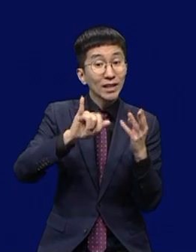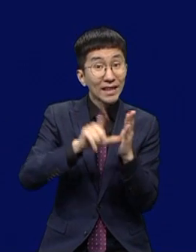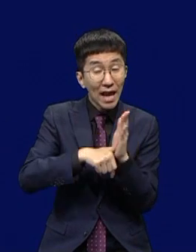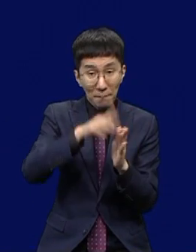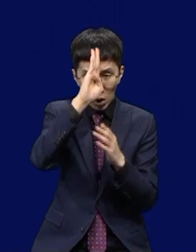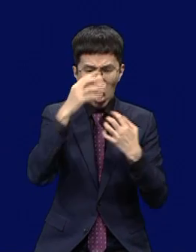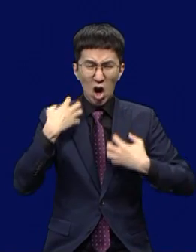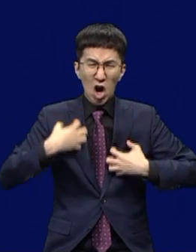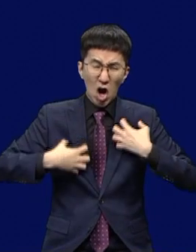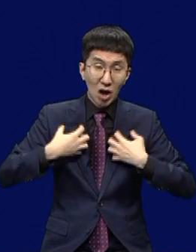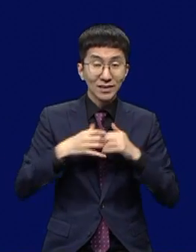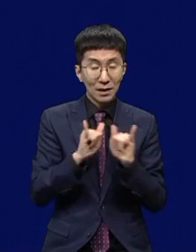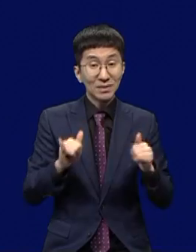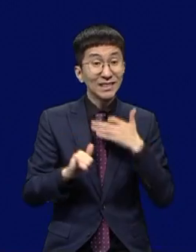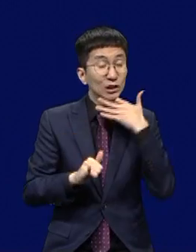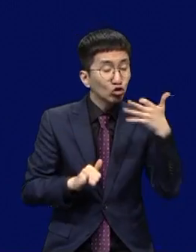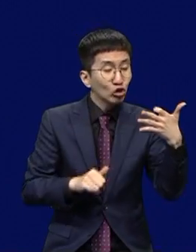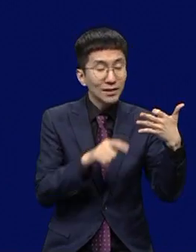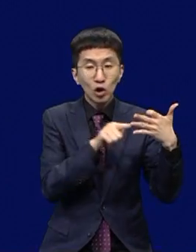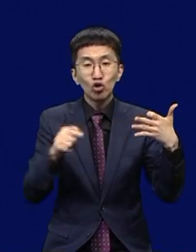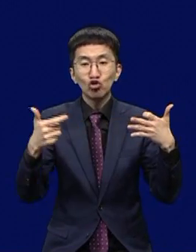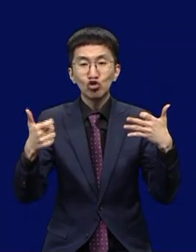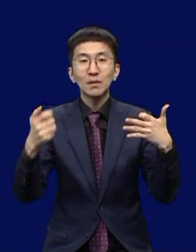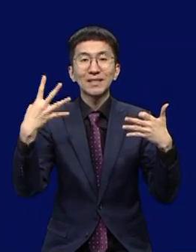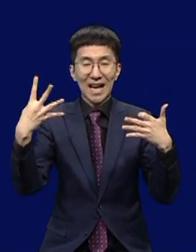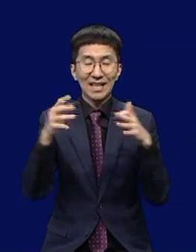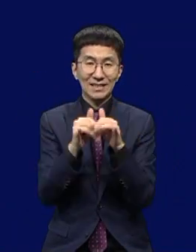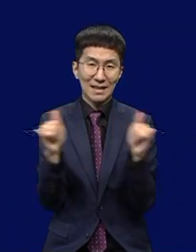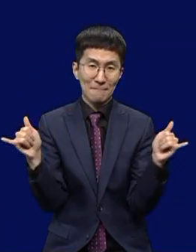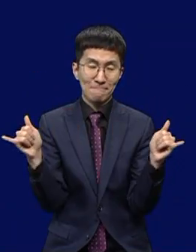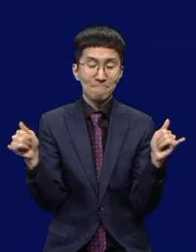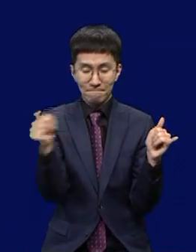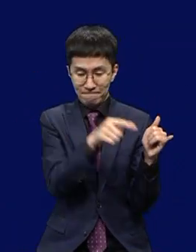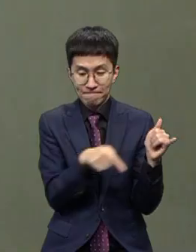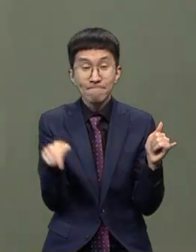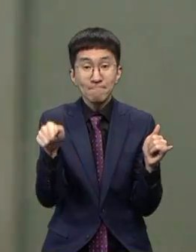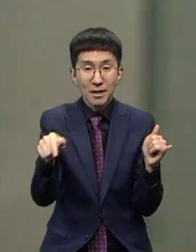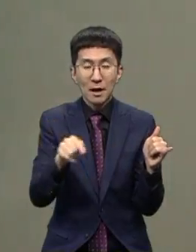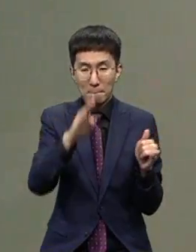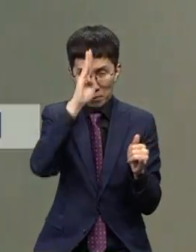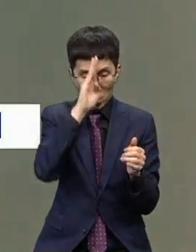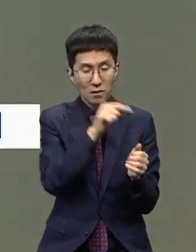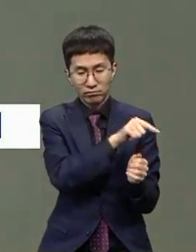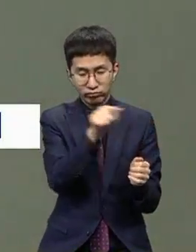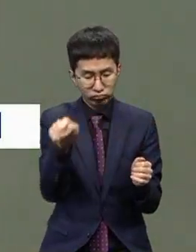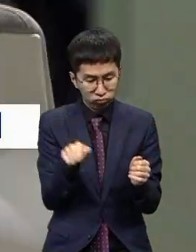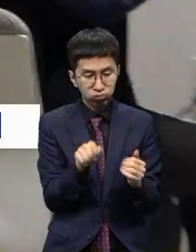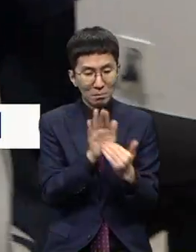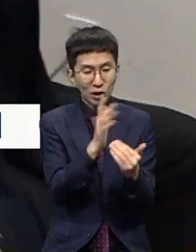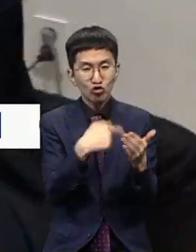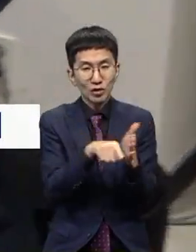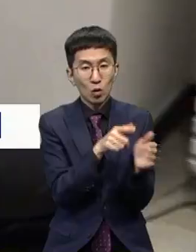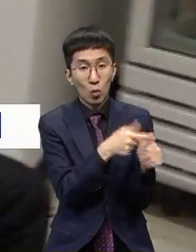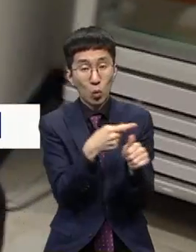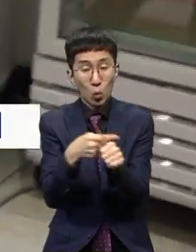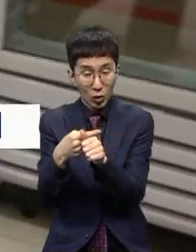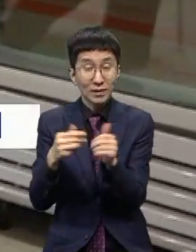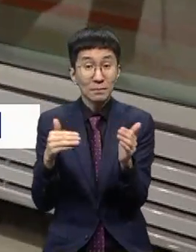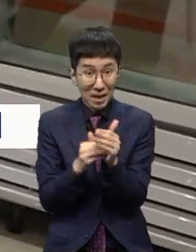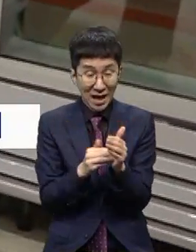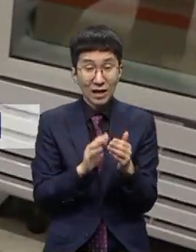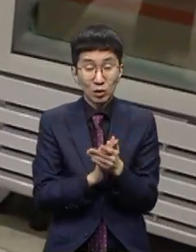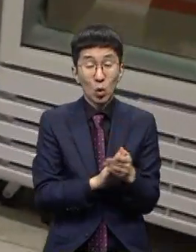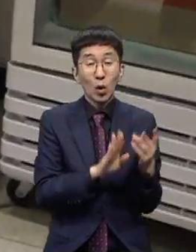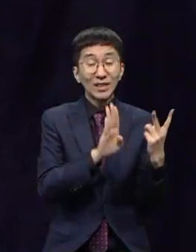19세 에서 64세 성인에 대한 1차 접종 이 시작됩니다 4분기에는 2 회 접종 분 의 2차 접종